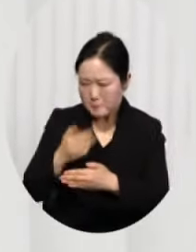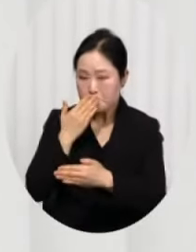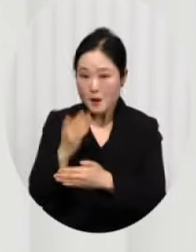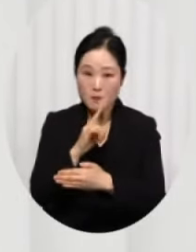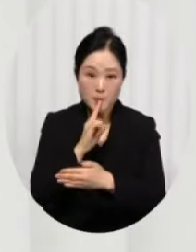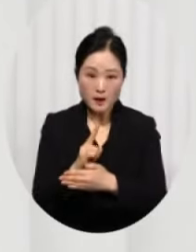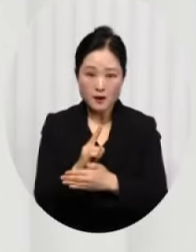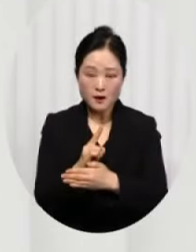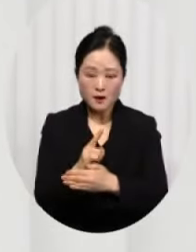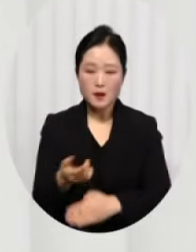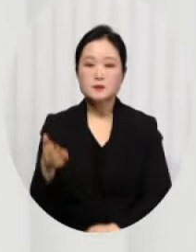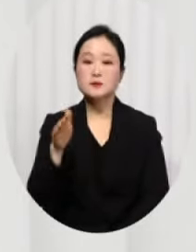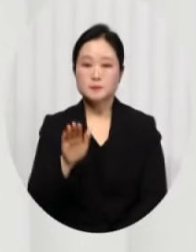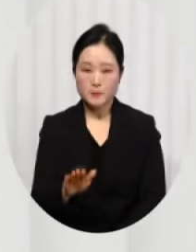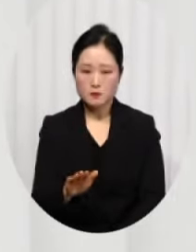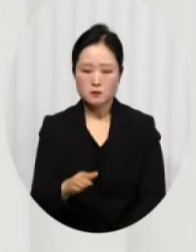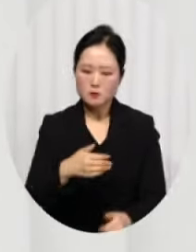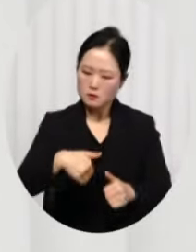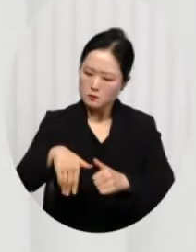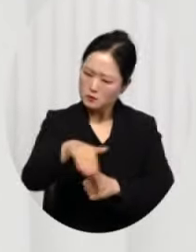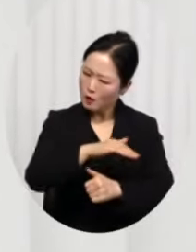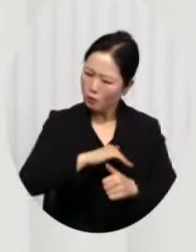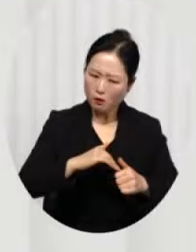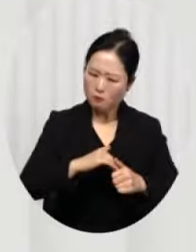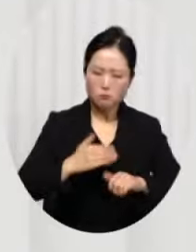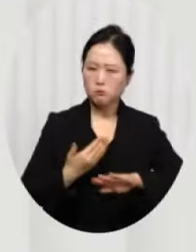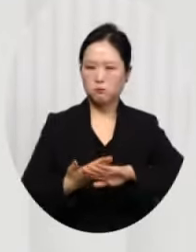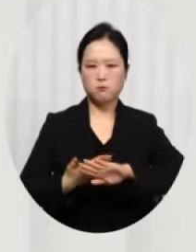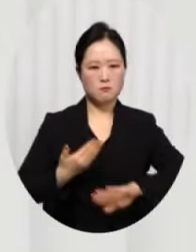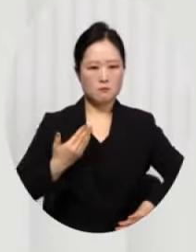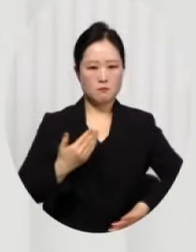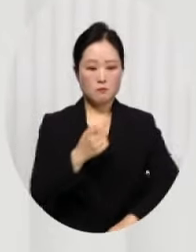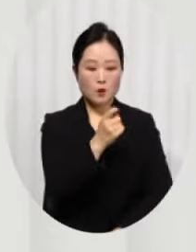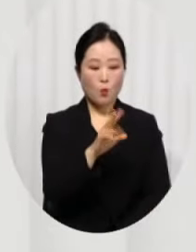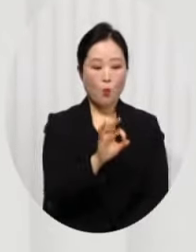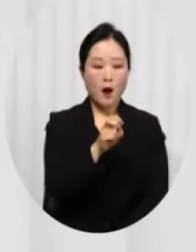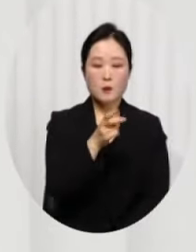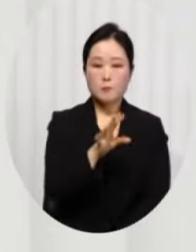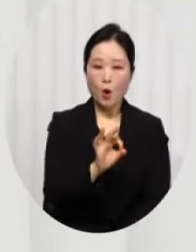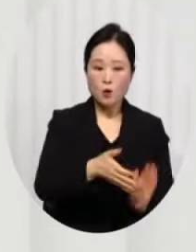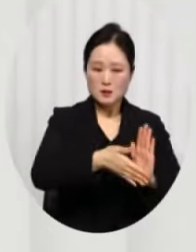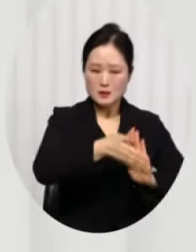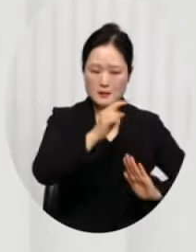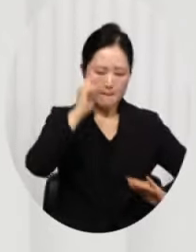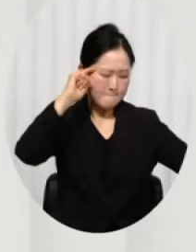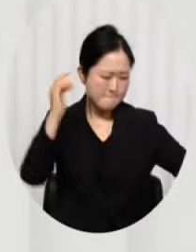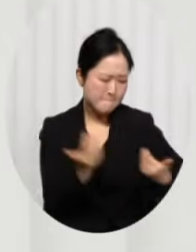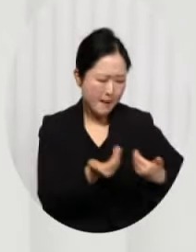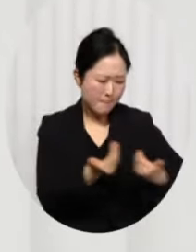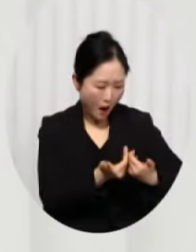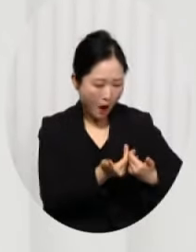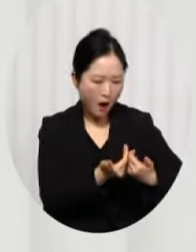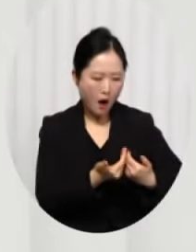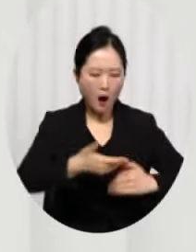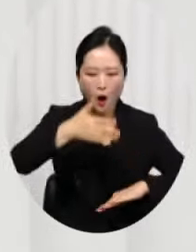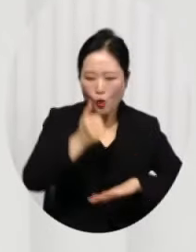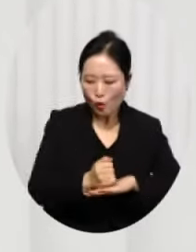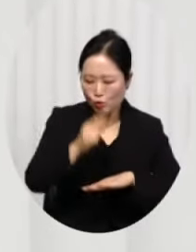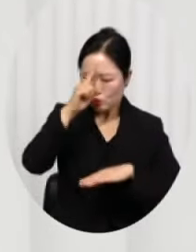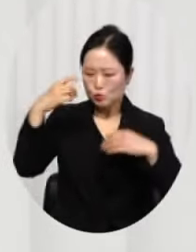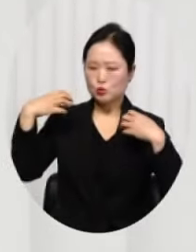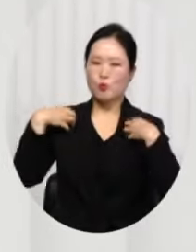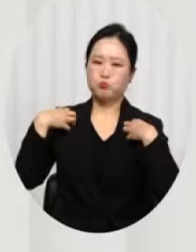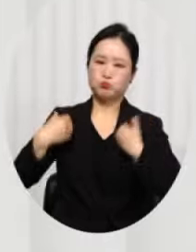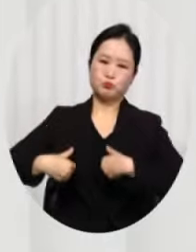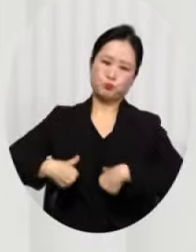그 이후에 상황은 그렇게 전개되지 않았거든요. 광명시가 이걸 완강히 반대하니까 결국은 정부도 주저앉고